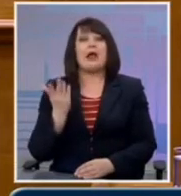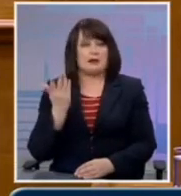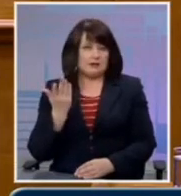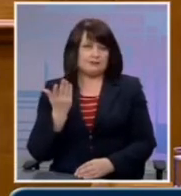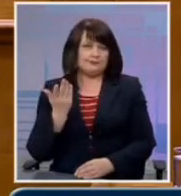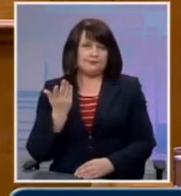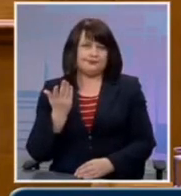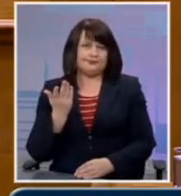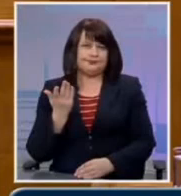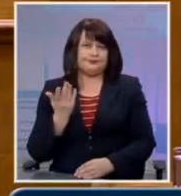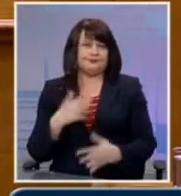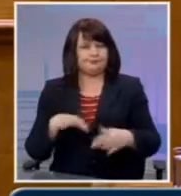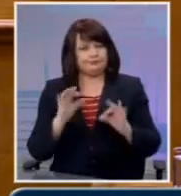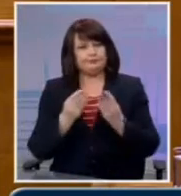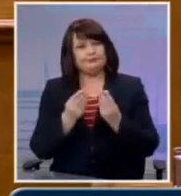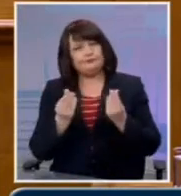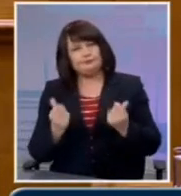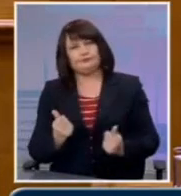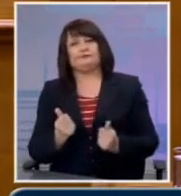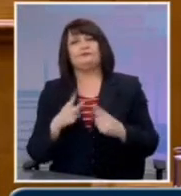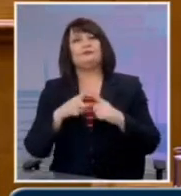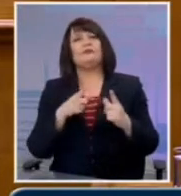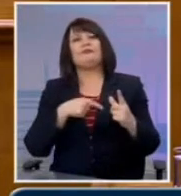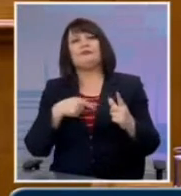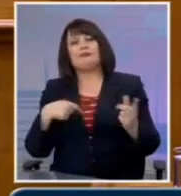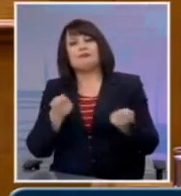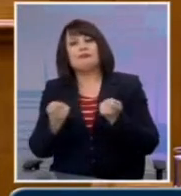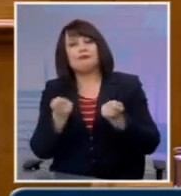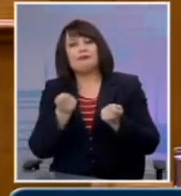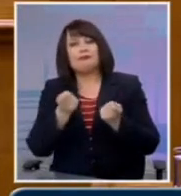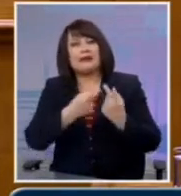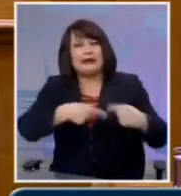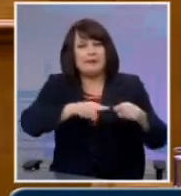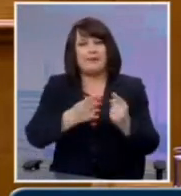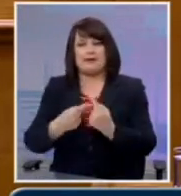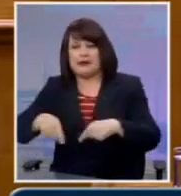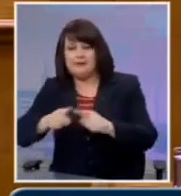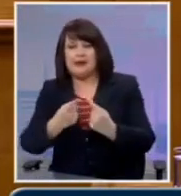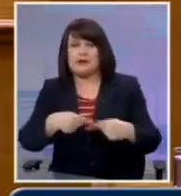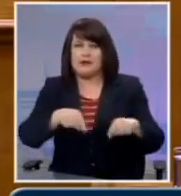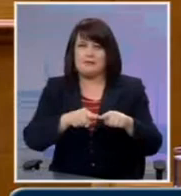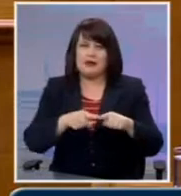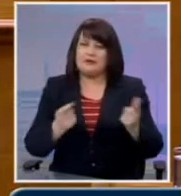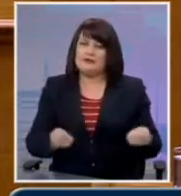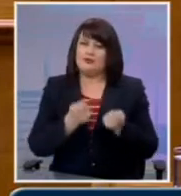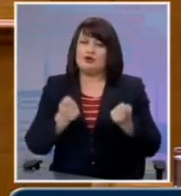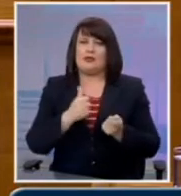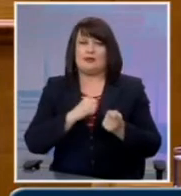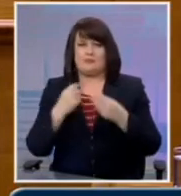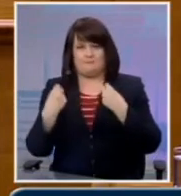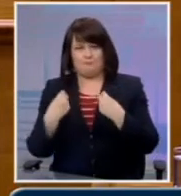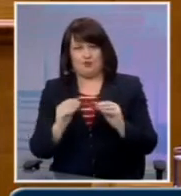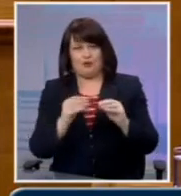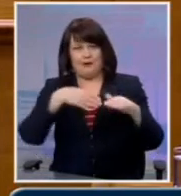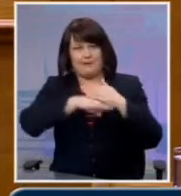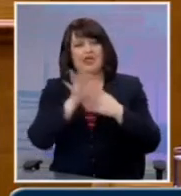ξεκινώντας ένα νέο τρόπο διοίκησης των λιμένων και με βάση τις εξελίξεις ιδιωτικοποίησης των λιμανιών